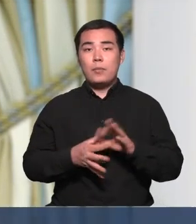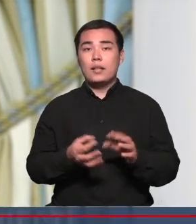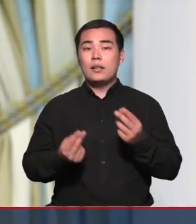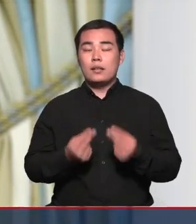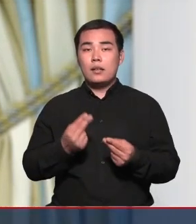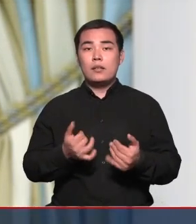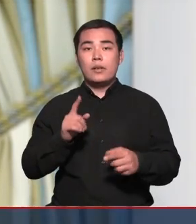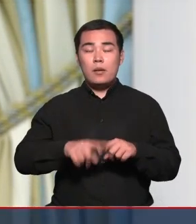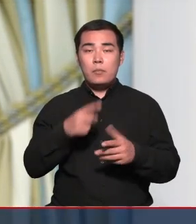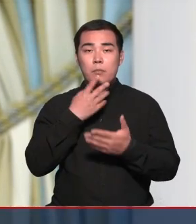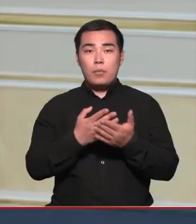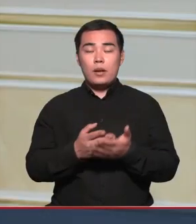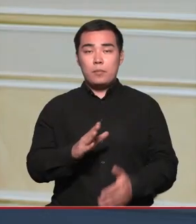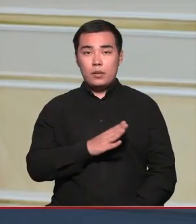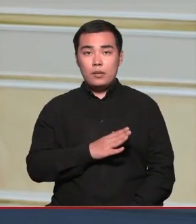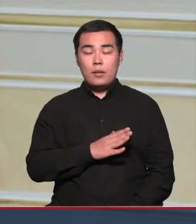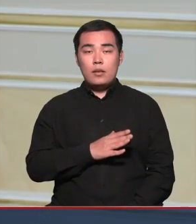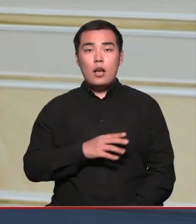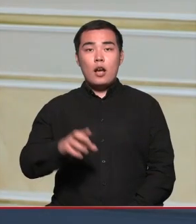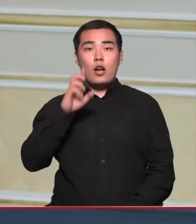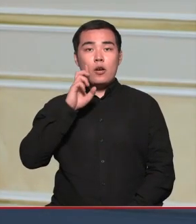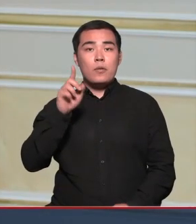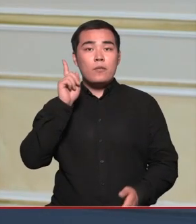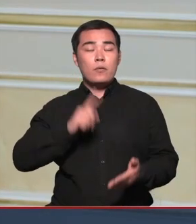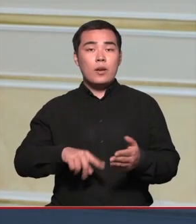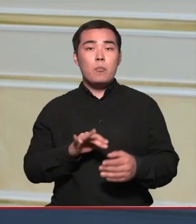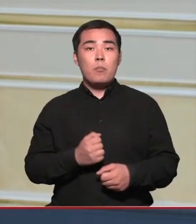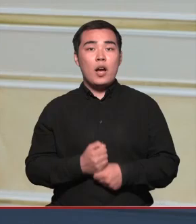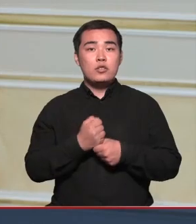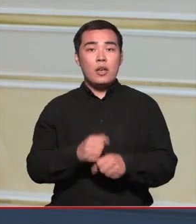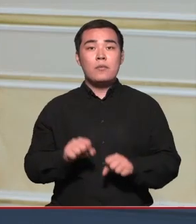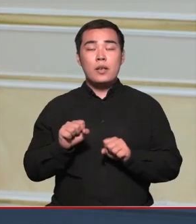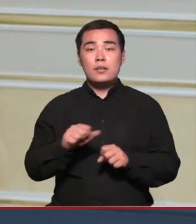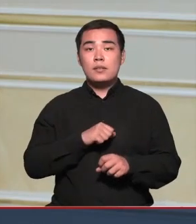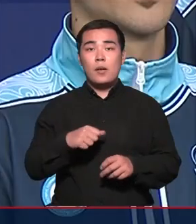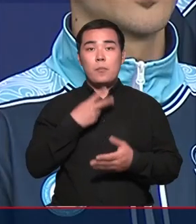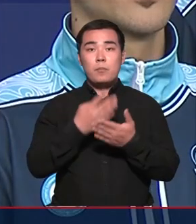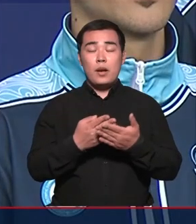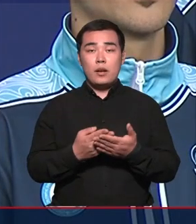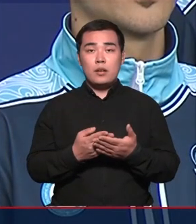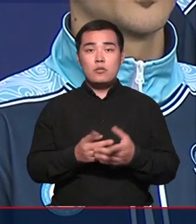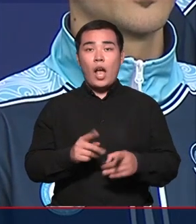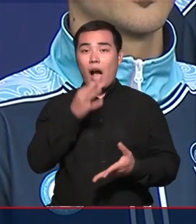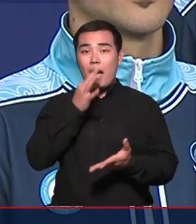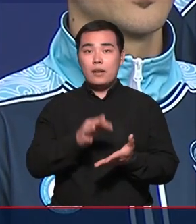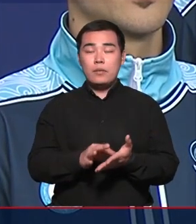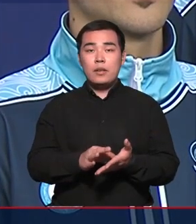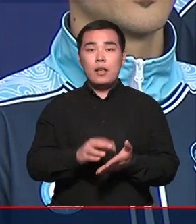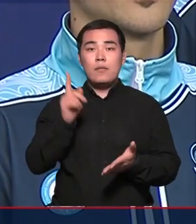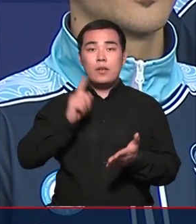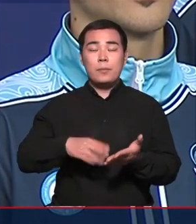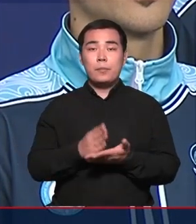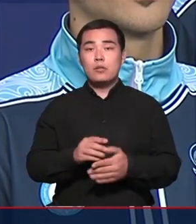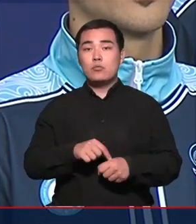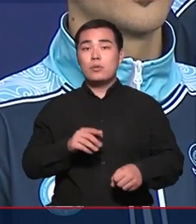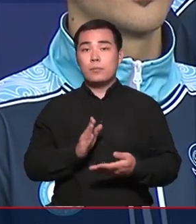ойындарының жолдамасына қол жеткіздік. Ел намысын абыроймен қорғау бізге сеніп тапсырылған аса жауапты парыз екенін